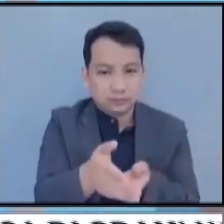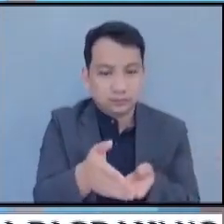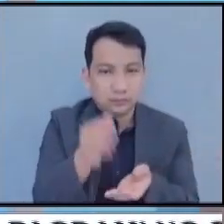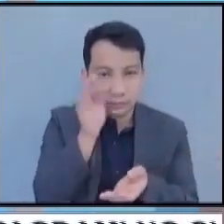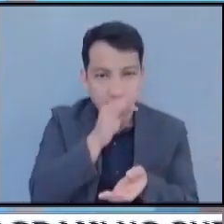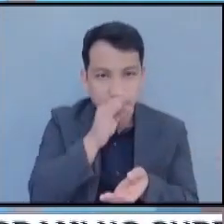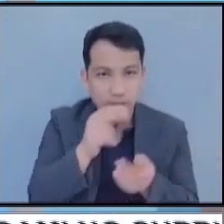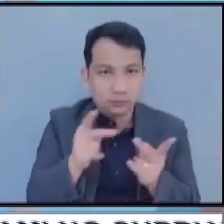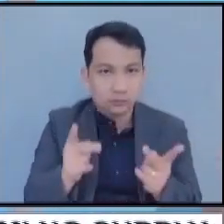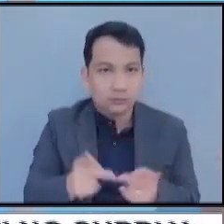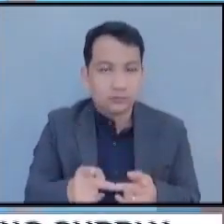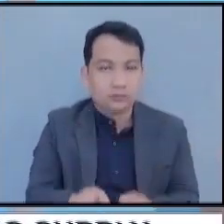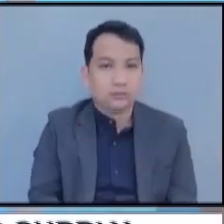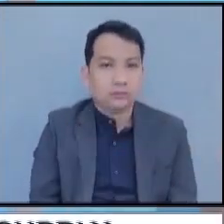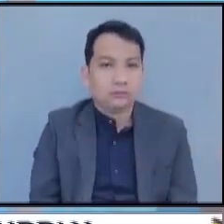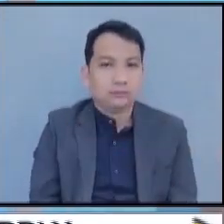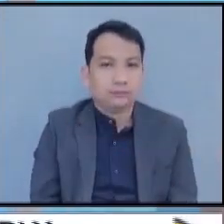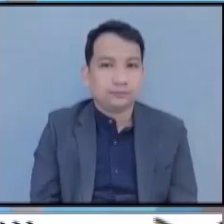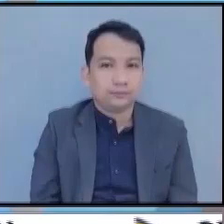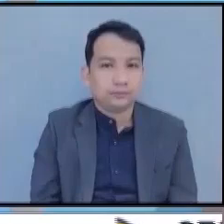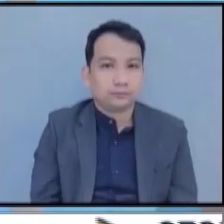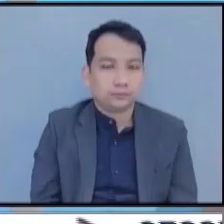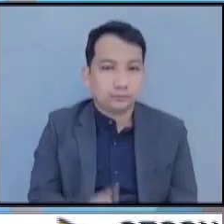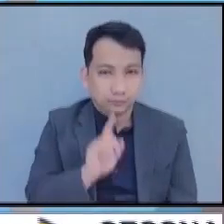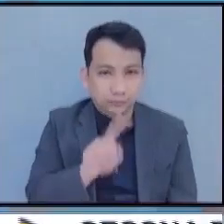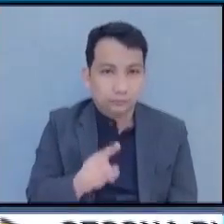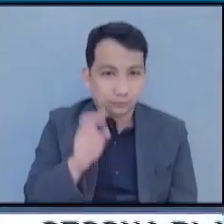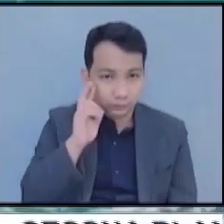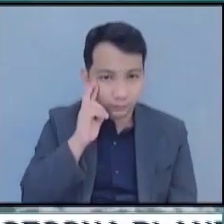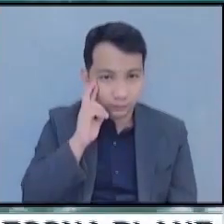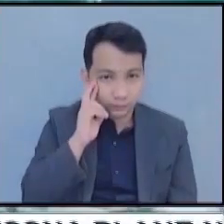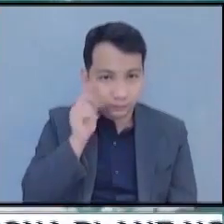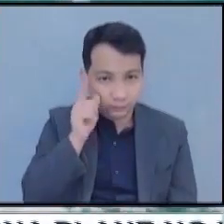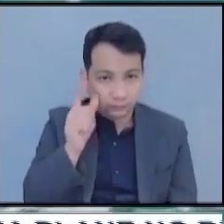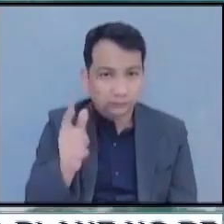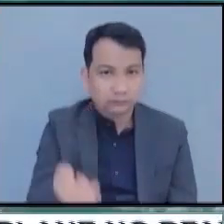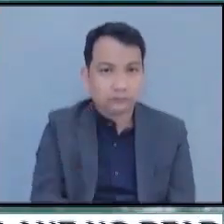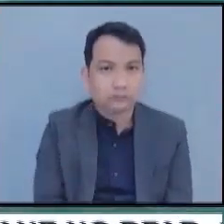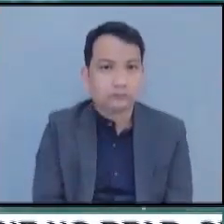lugar. Ang detalye sa report ni Rod Lagusan.